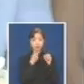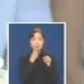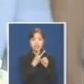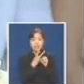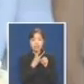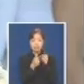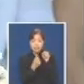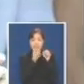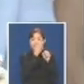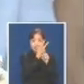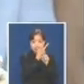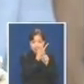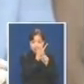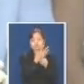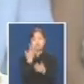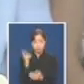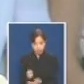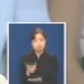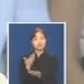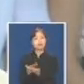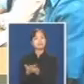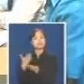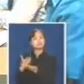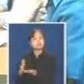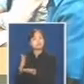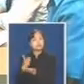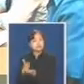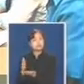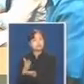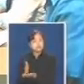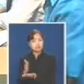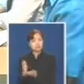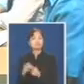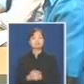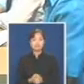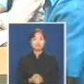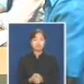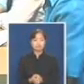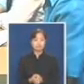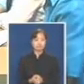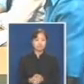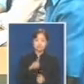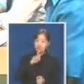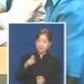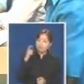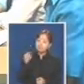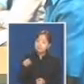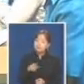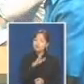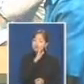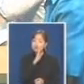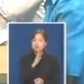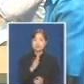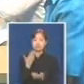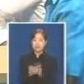แล้วครับ เก็บเงินไว้ส่งกยศ.คืนนะคะแล้วอย่างน้องทัศน์นี่ถ้าหากว่าไม่มีกยศ.เราจะมีวิธี